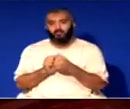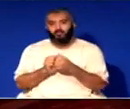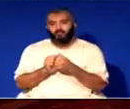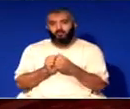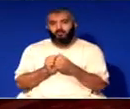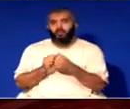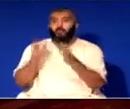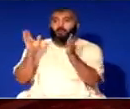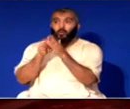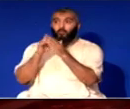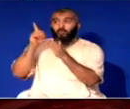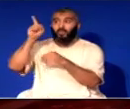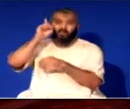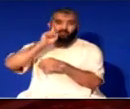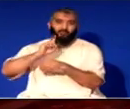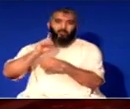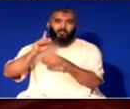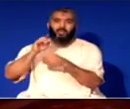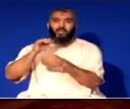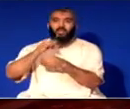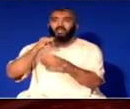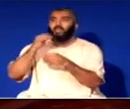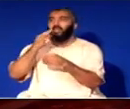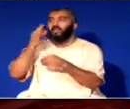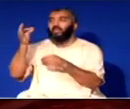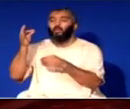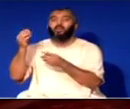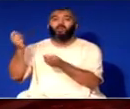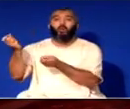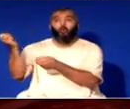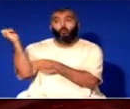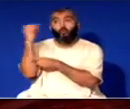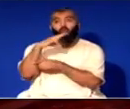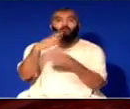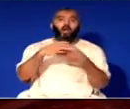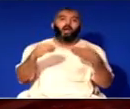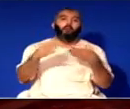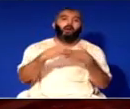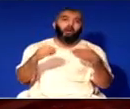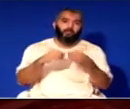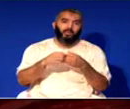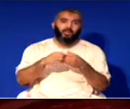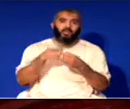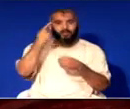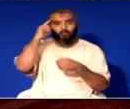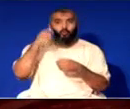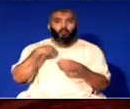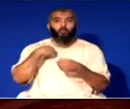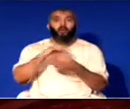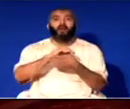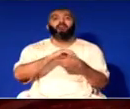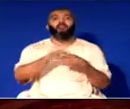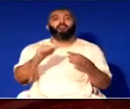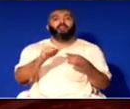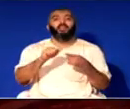ولادو يشوفهم، راه يهضر معاهم في التليفون هكا في التليفون، بصح ما ينفق عليهم ما يحوس عليهم، زعما ما يحوس على